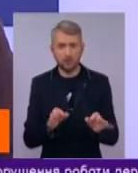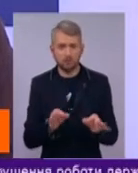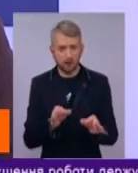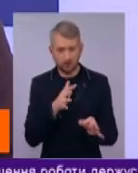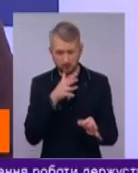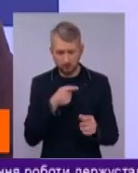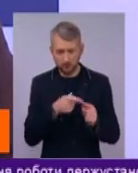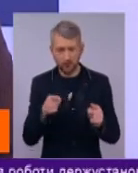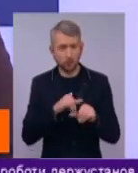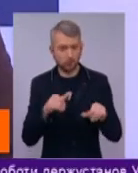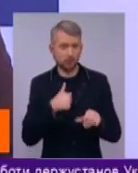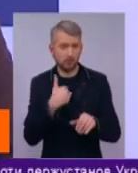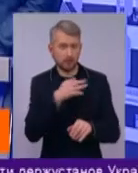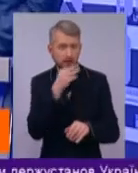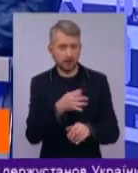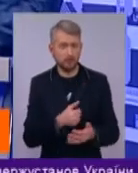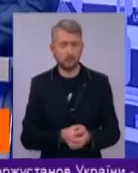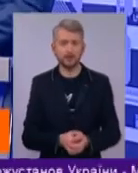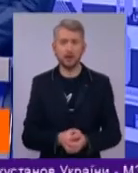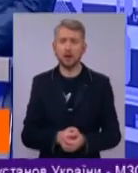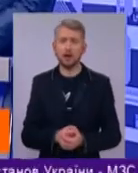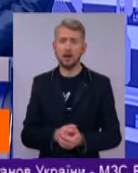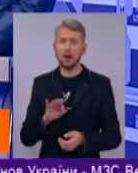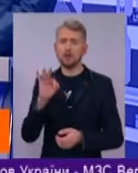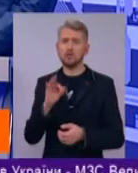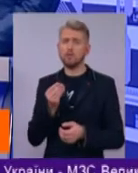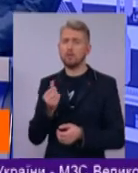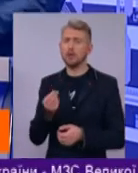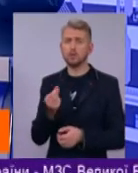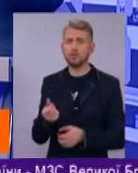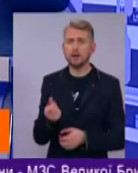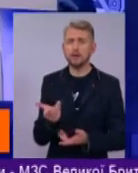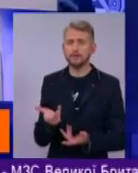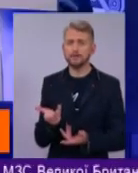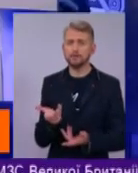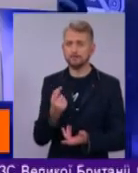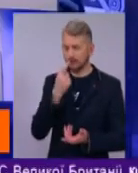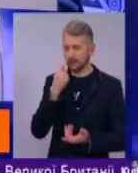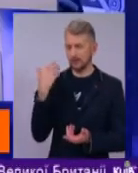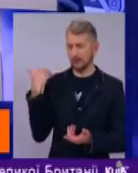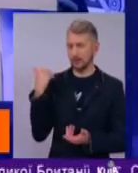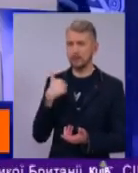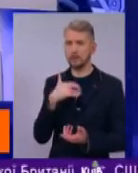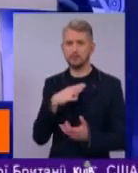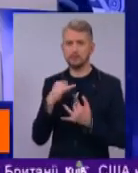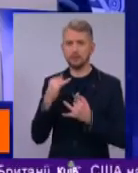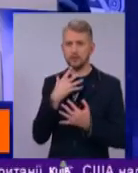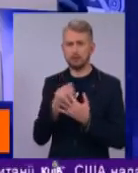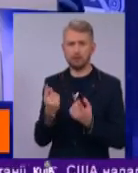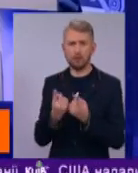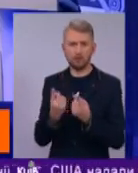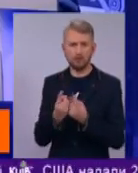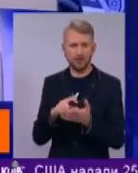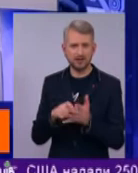процесі розвитку, я вже про це казав. Стосовно ось фінансування. Не так давно я спілкувався зі своїм однокласником,